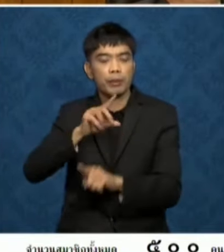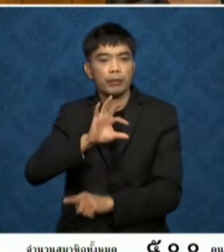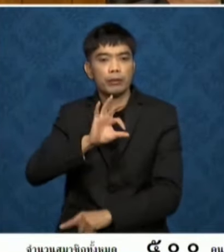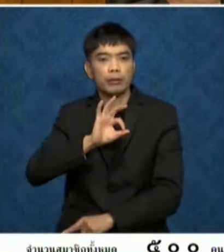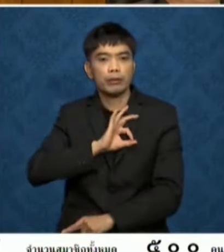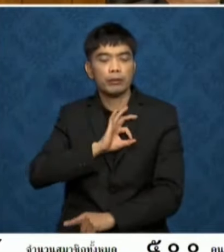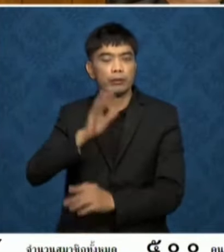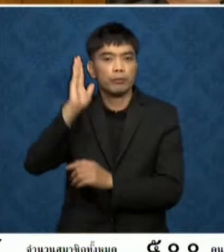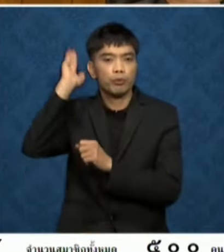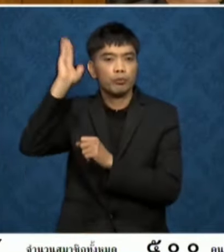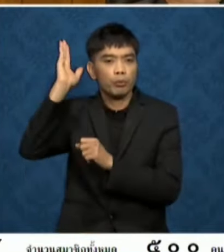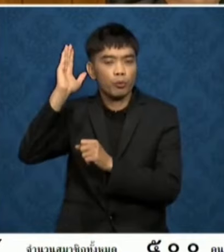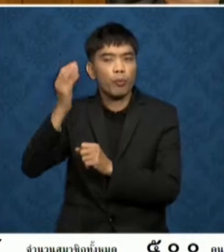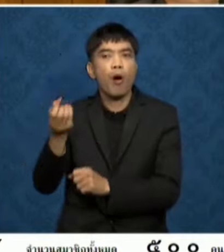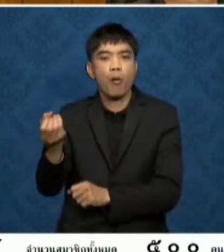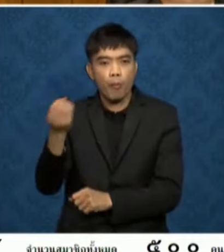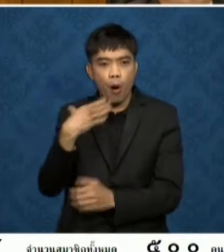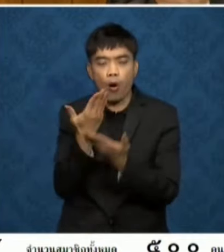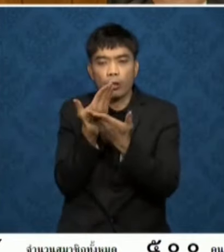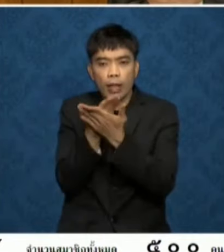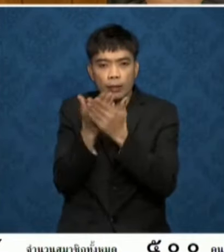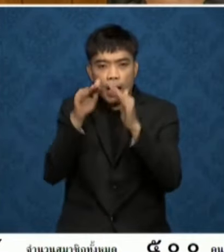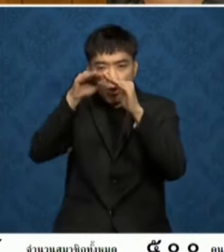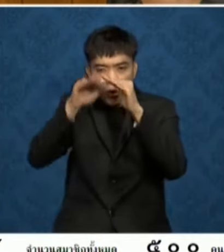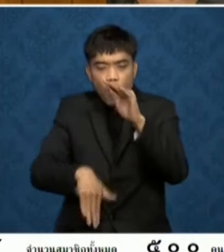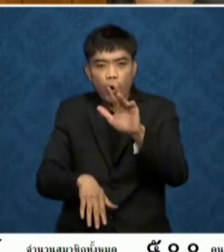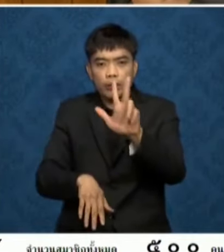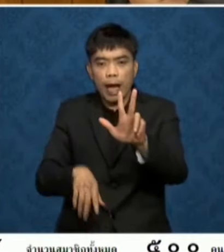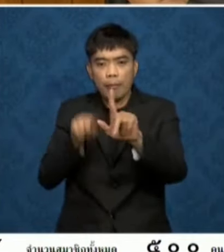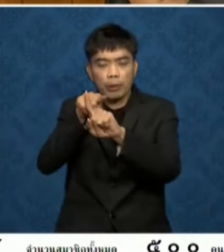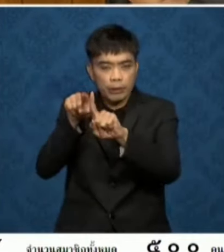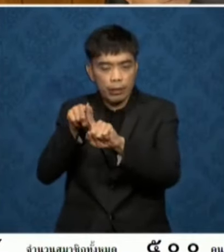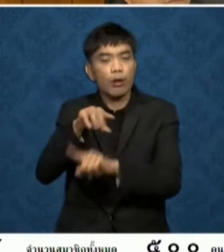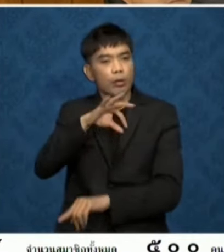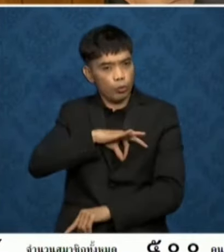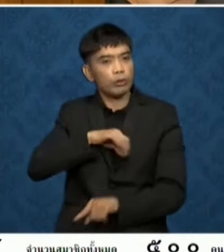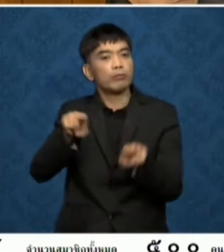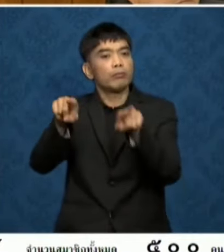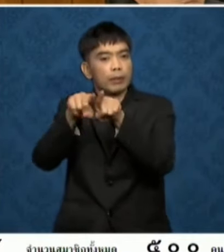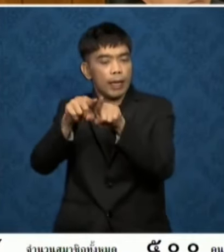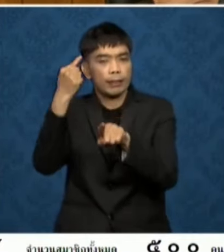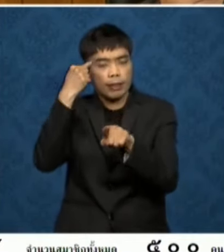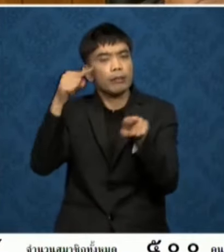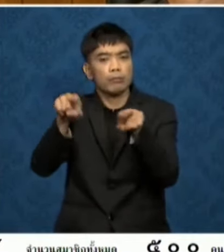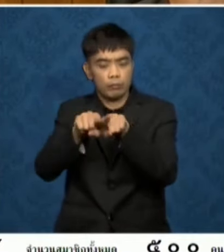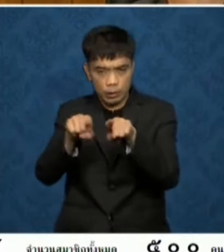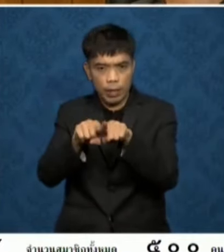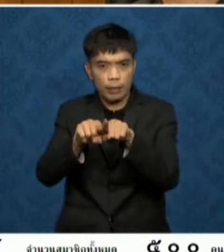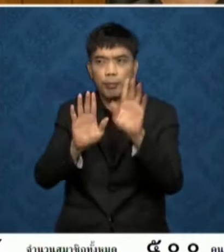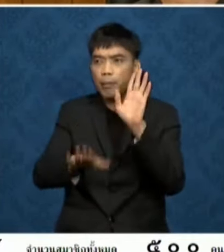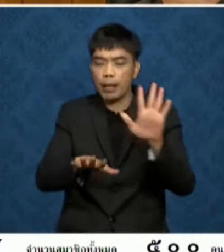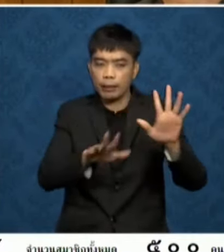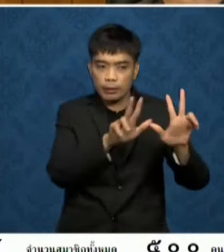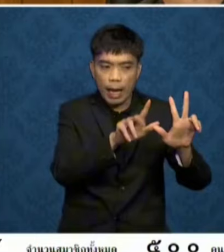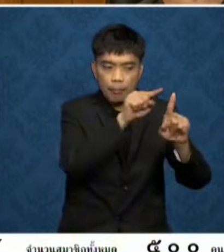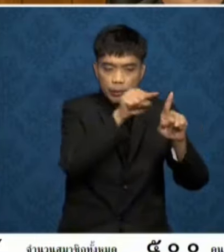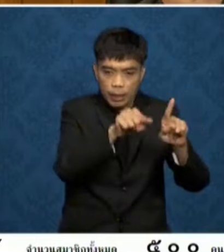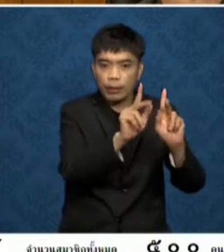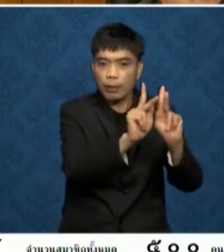ริกัญญาที่ขอปรับลดงบประมาณ 3% ก็ตรงกันนะครับกับที่กรรมธิการขอปรับลดลงก็ประมาณ 3% น